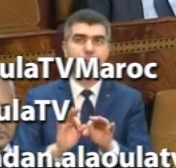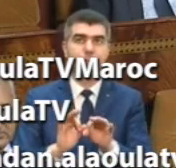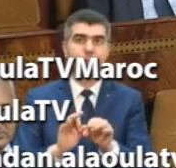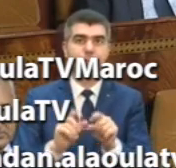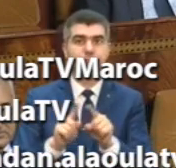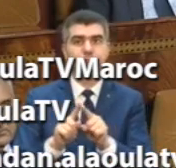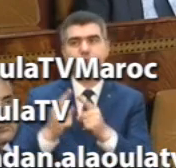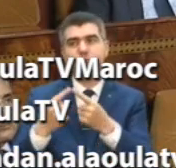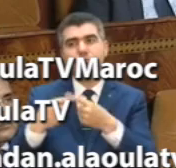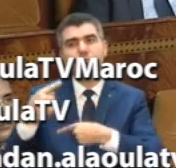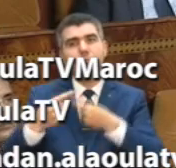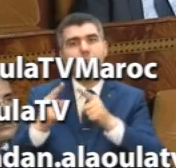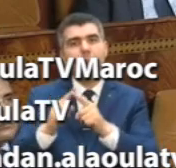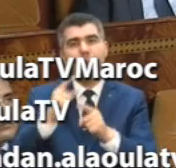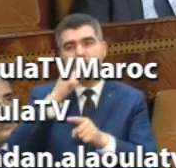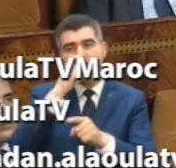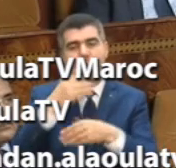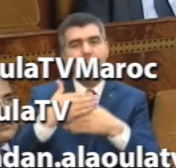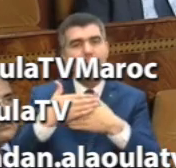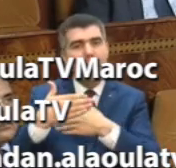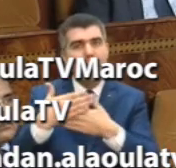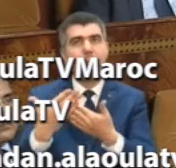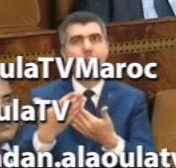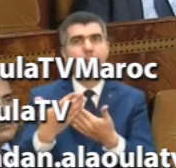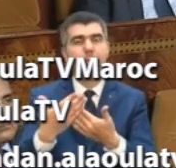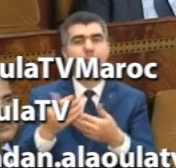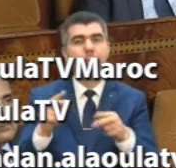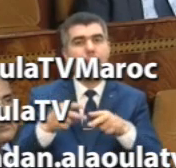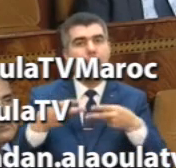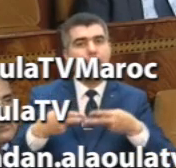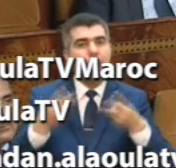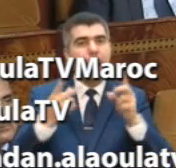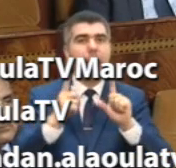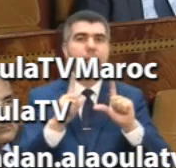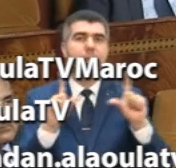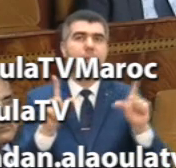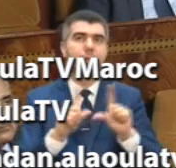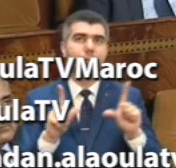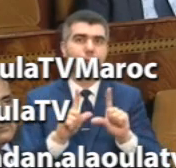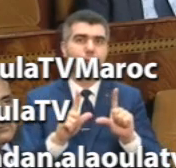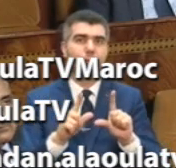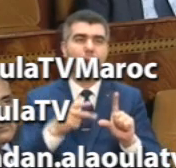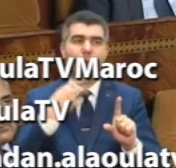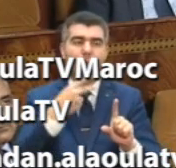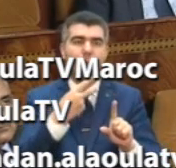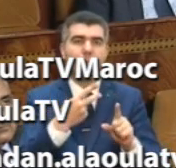موسميا فقط، الحملات التحسيسيه ما نتذكروش.